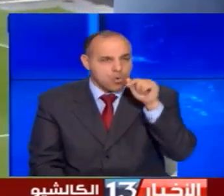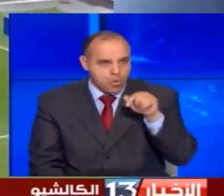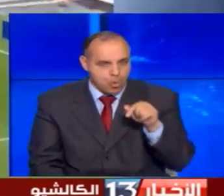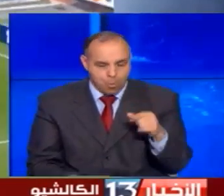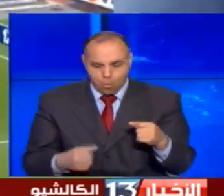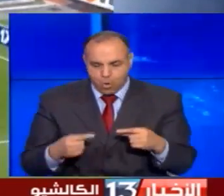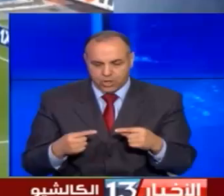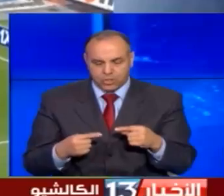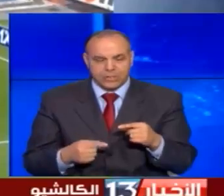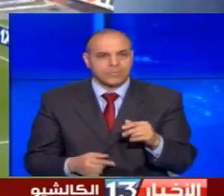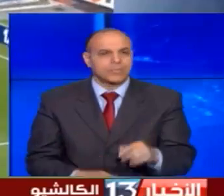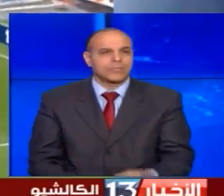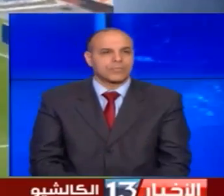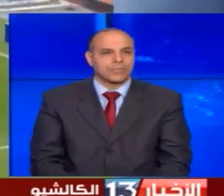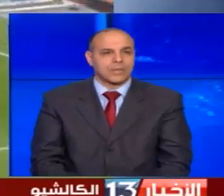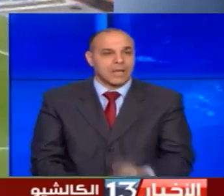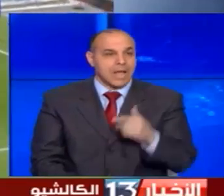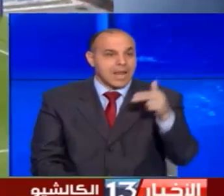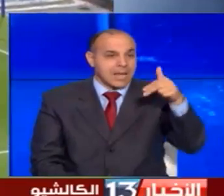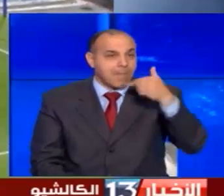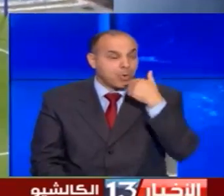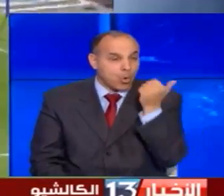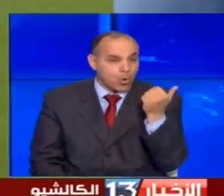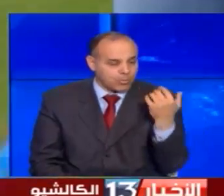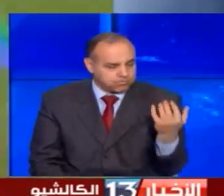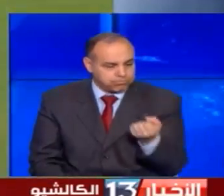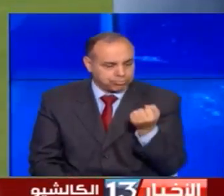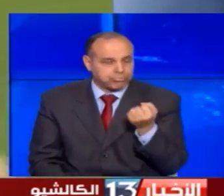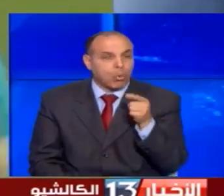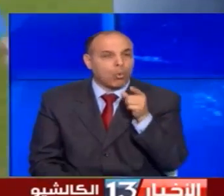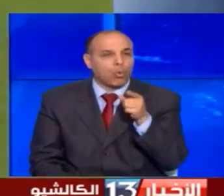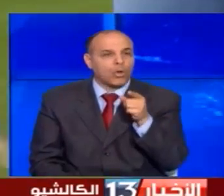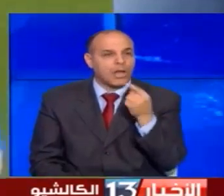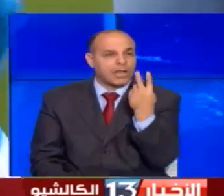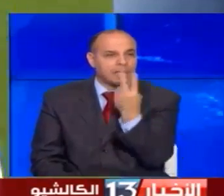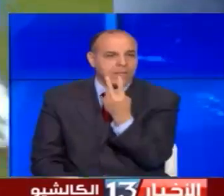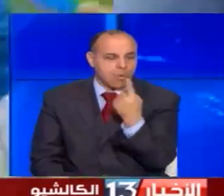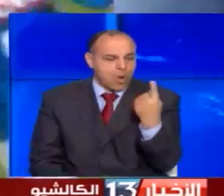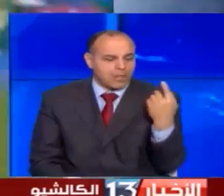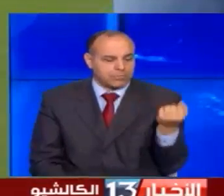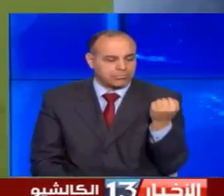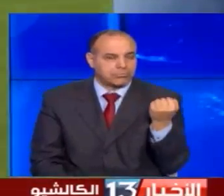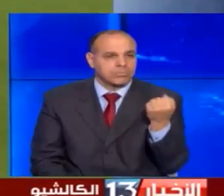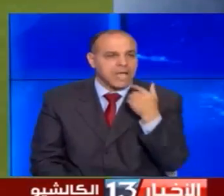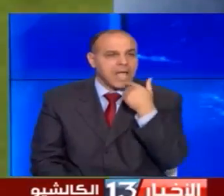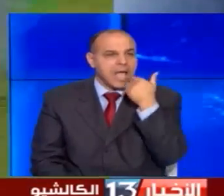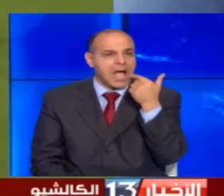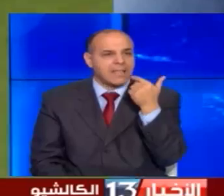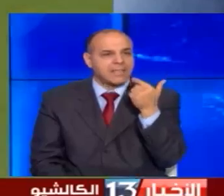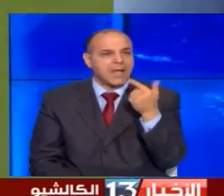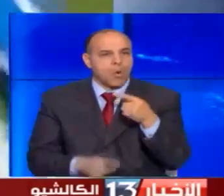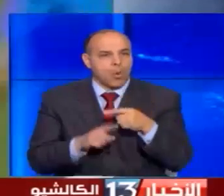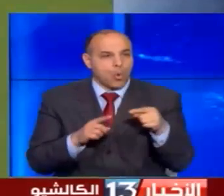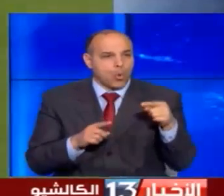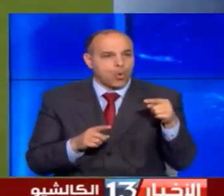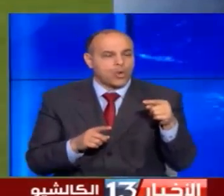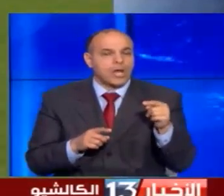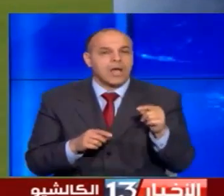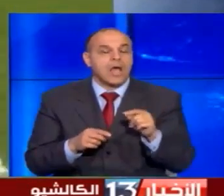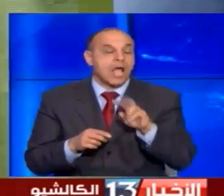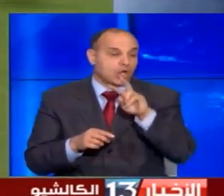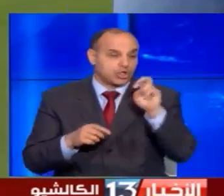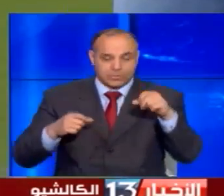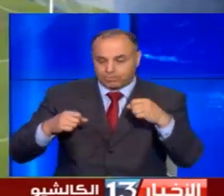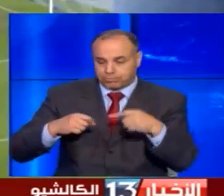بمواجهة كيافو فيرونا. نابولي كان قد حقق فوزا ثمينا بثنائية مقابل هدف حسم بموجبه قمة مواجهات الجولة